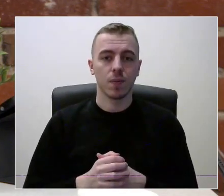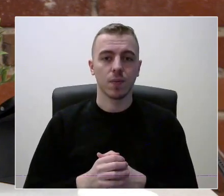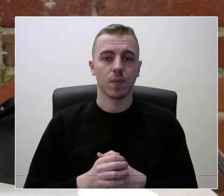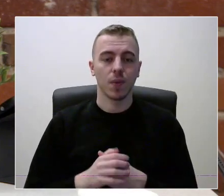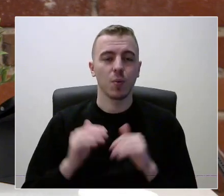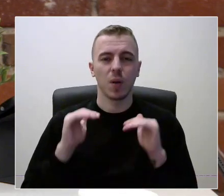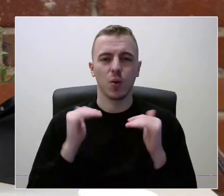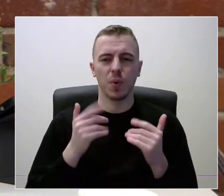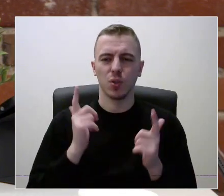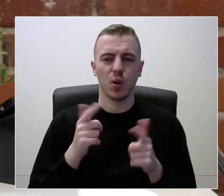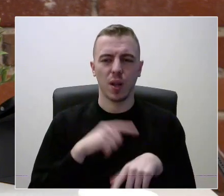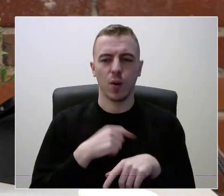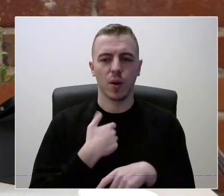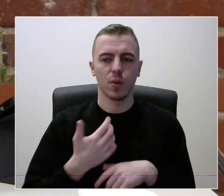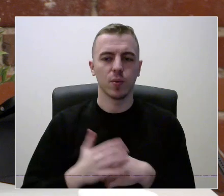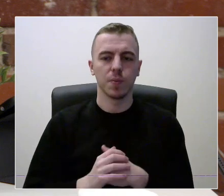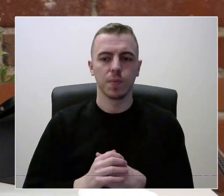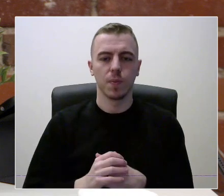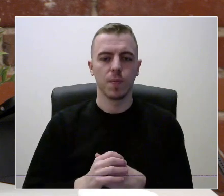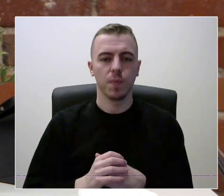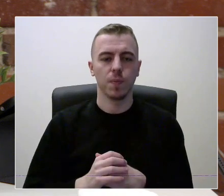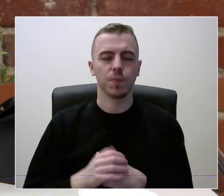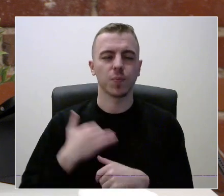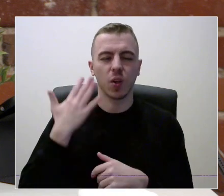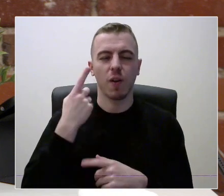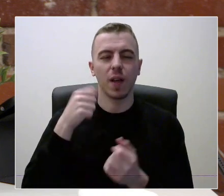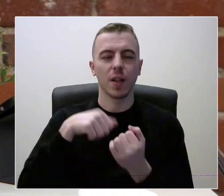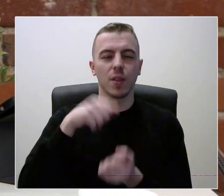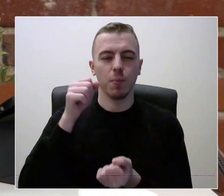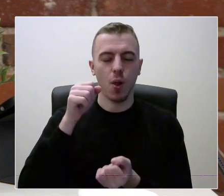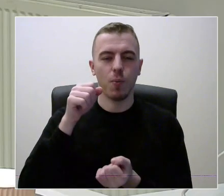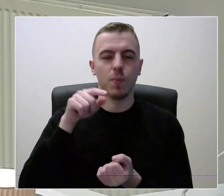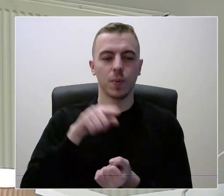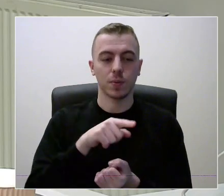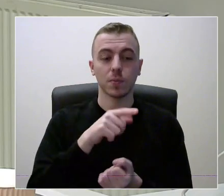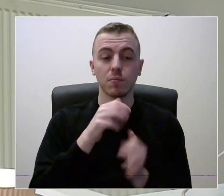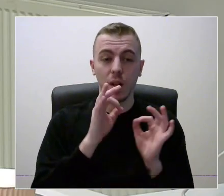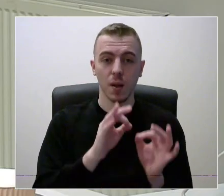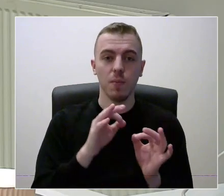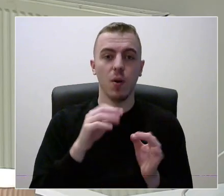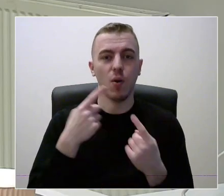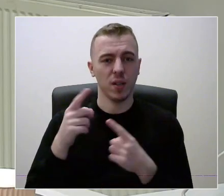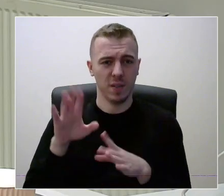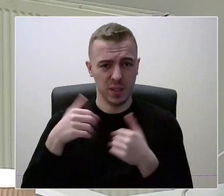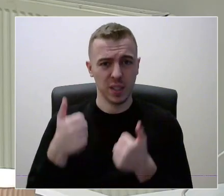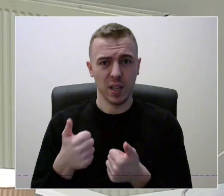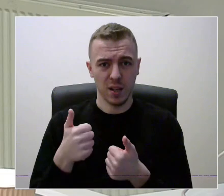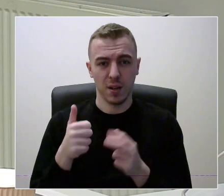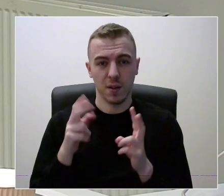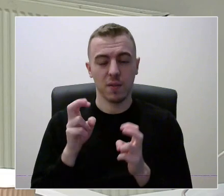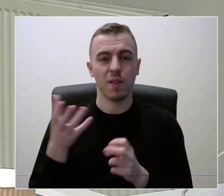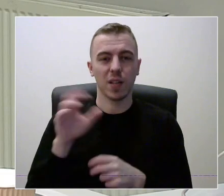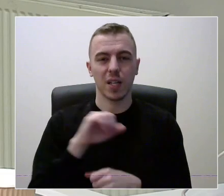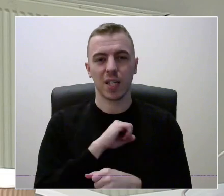Na, aš manau, kad vieno diplomo legalumas nereiškia tai, kad viskas okei, kad vyr gydytojas